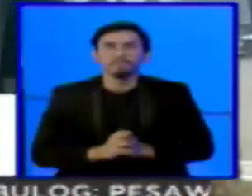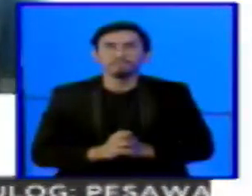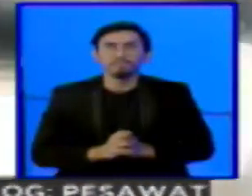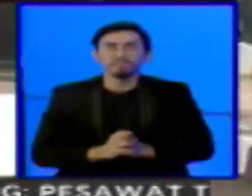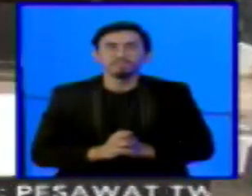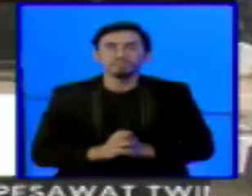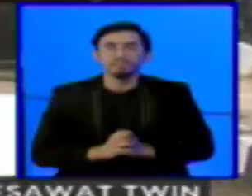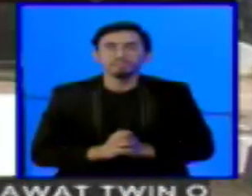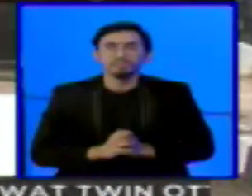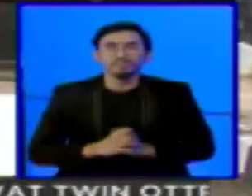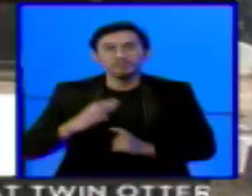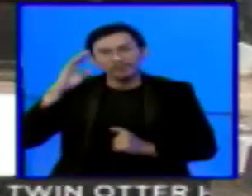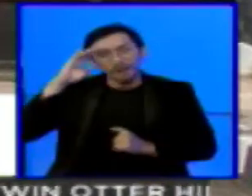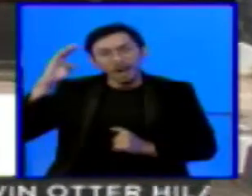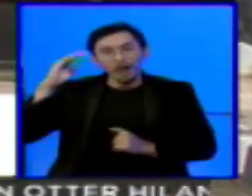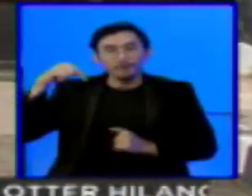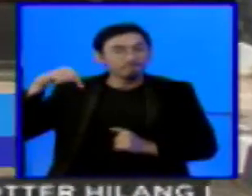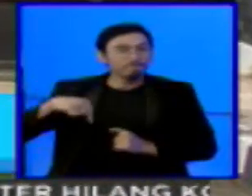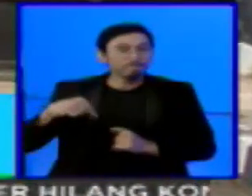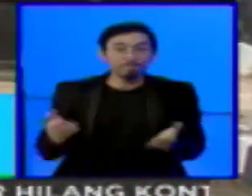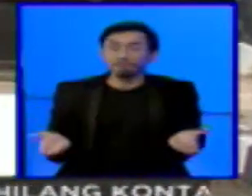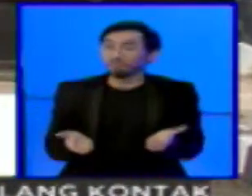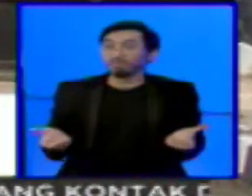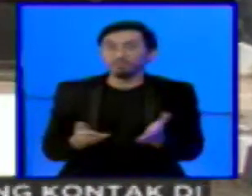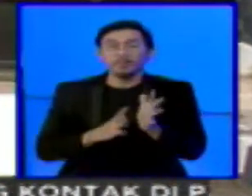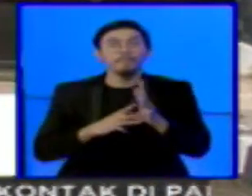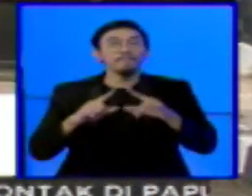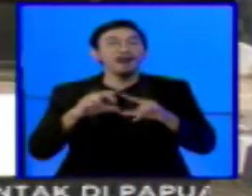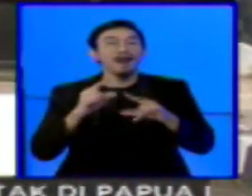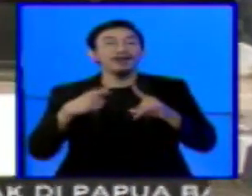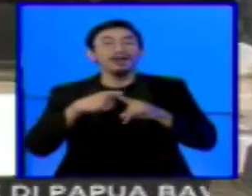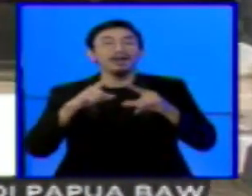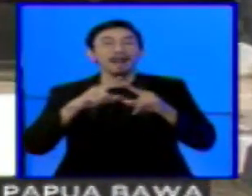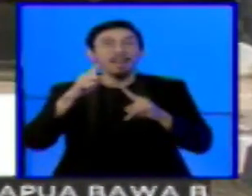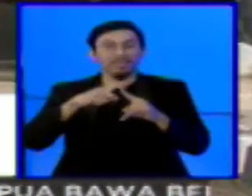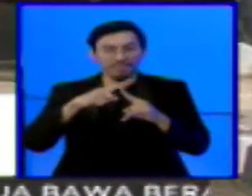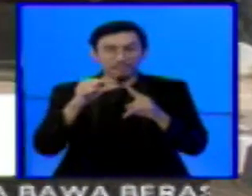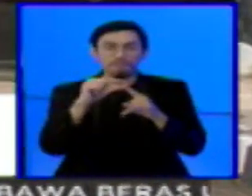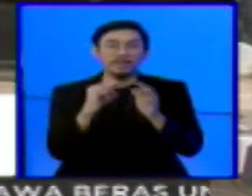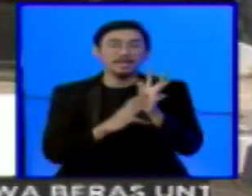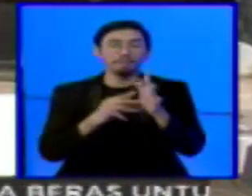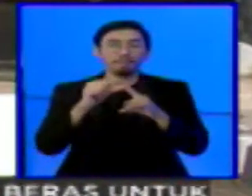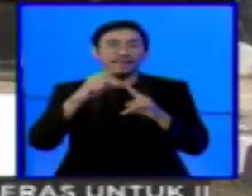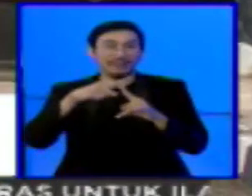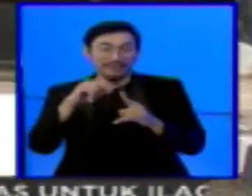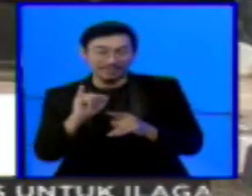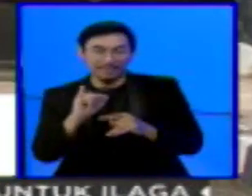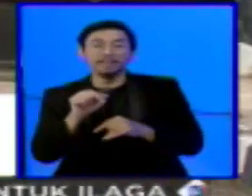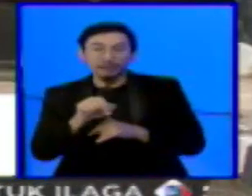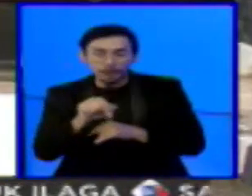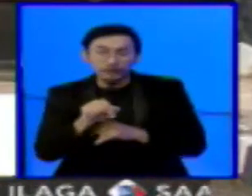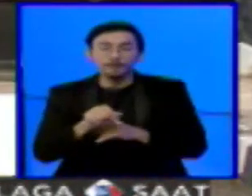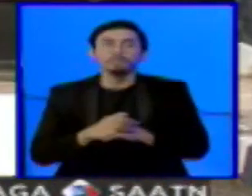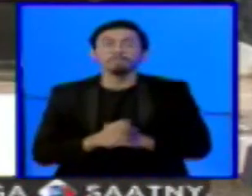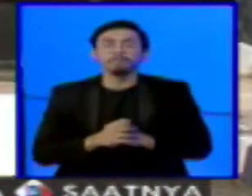Halo pemirsa, saat ini saya sudah berada di markas PMPP TNI atau Pusat Misi Pemeliharaan Perdamaian Dunia. Saya